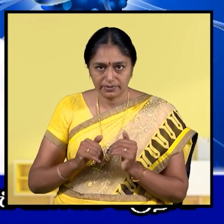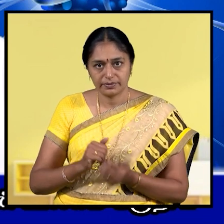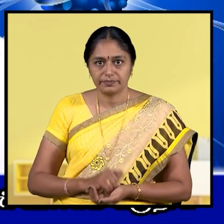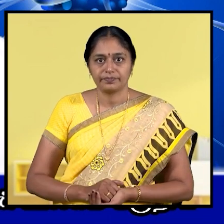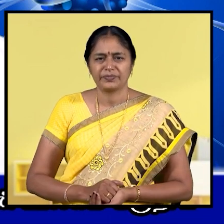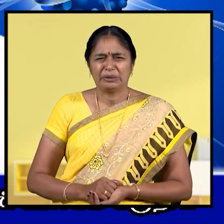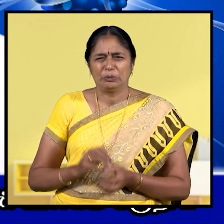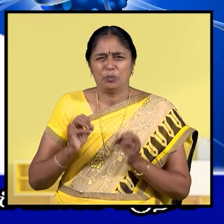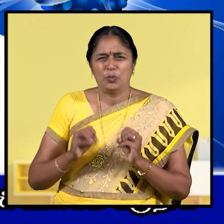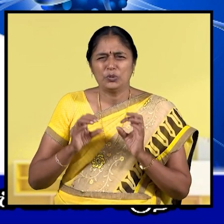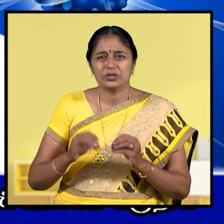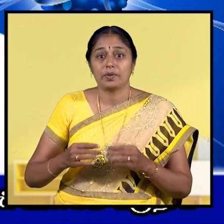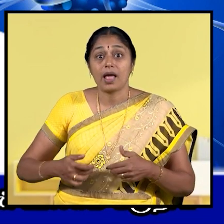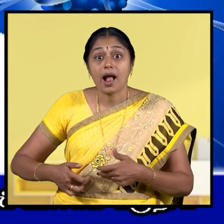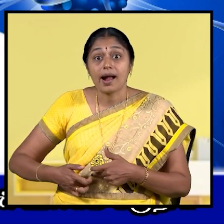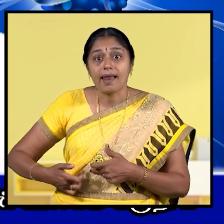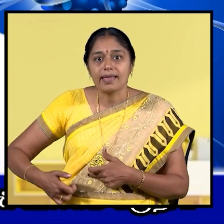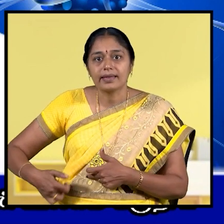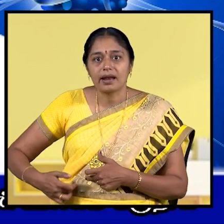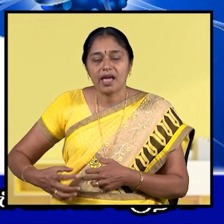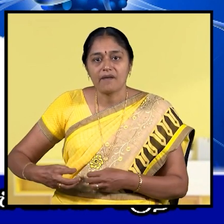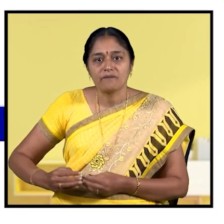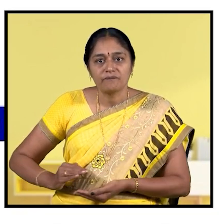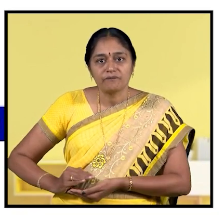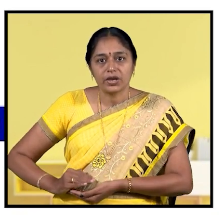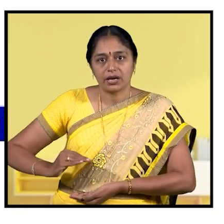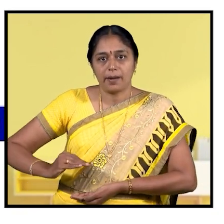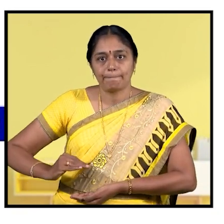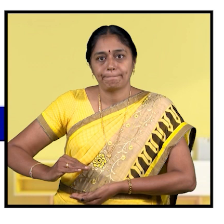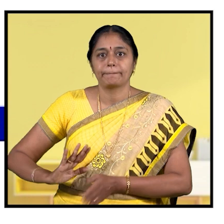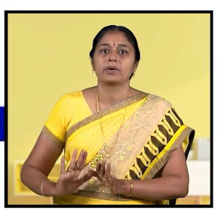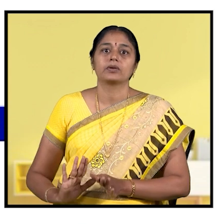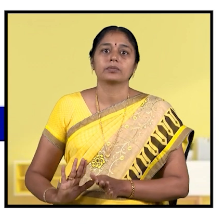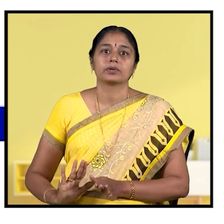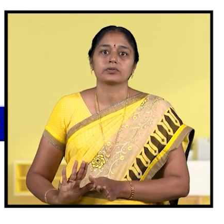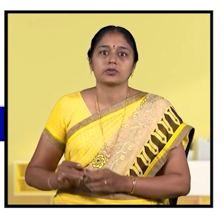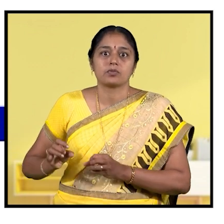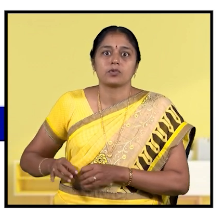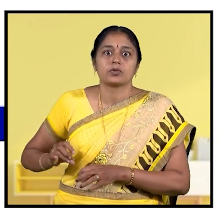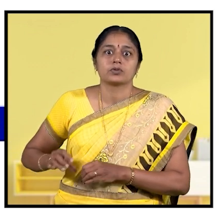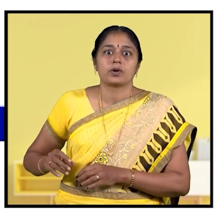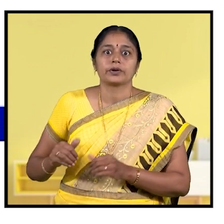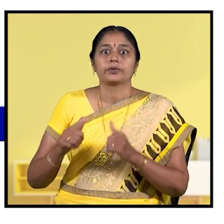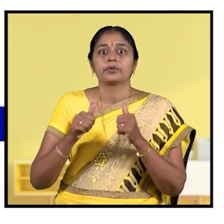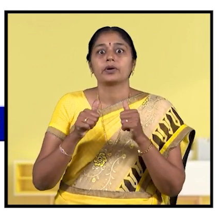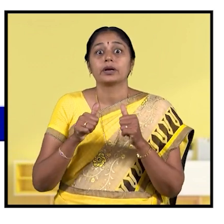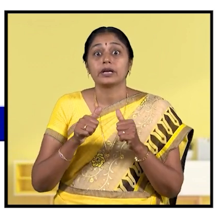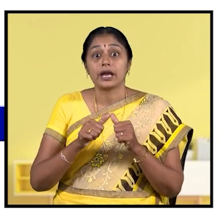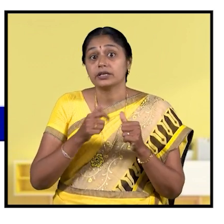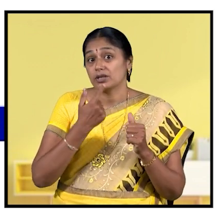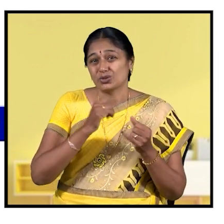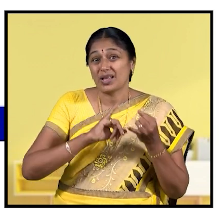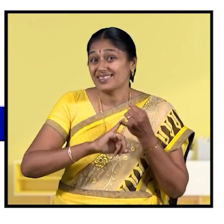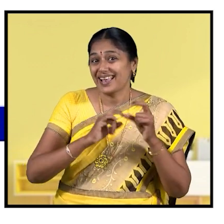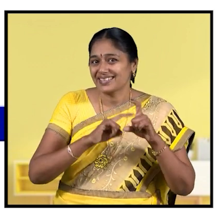பாதித்து கடுமையான கல்லீரல் வீக்கத்தை ஏற்படுத்தக்கூடிய ஒரு விஷயத்தை செய்யுது. இந்த நோய் எப்படி பரவுது ஏற்கனவே பாருங்கன்னு நாங்கள் எய்ட்ஸில் சொல்லுகிறோம். பாலியல் உறவு